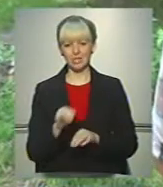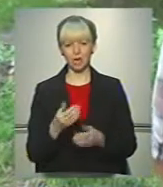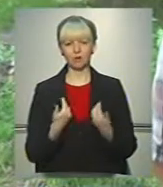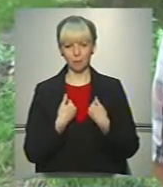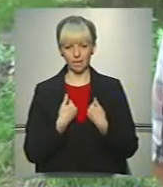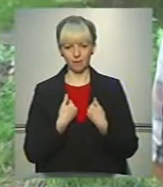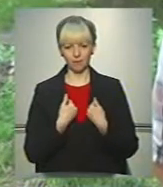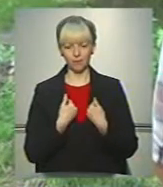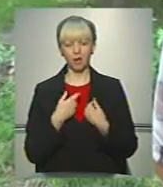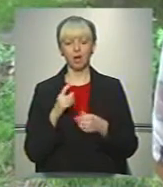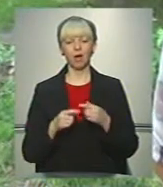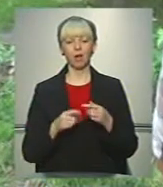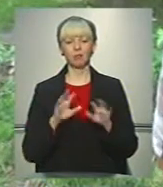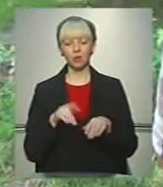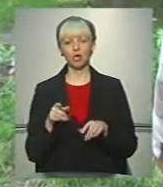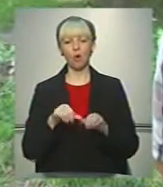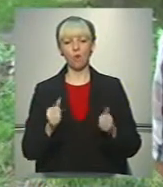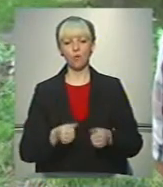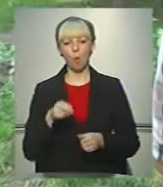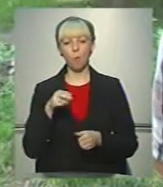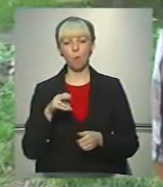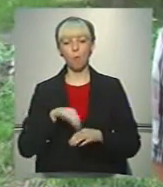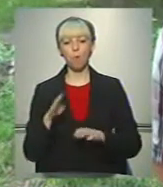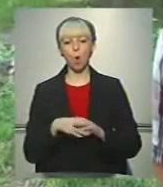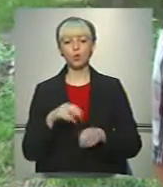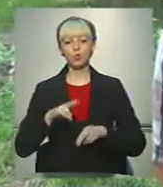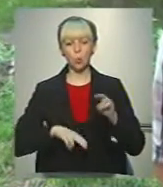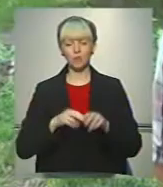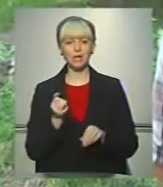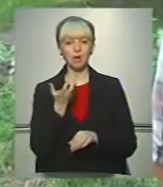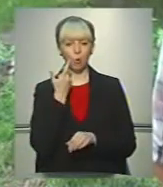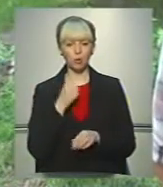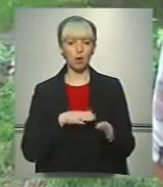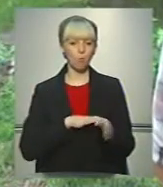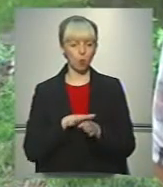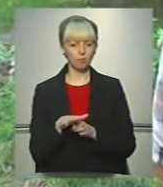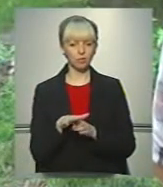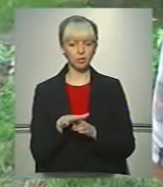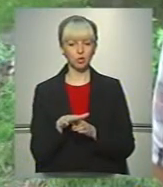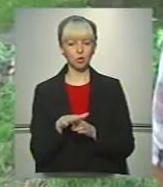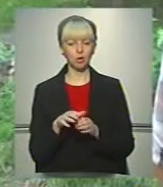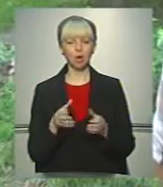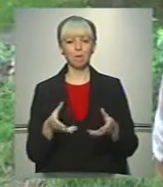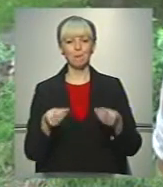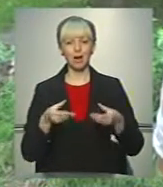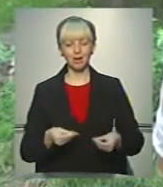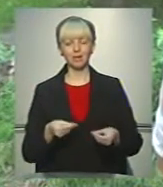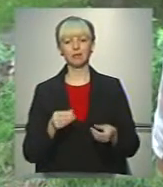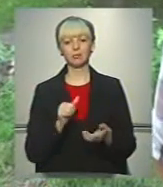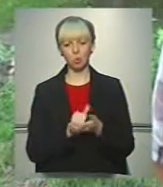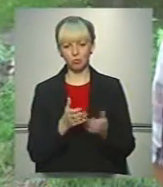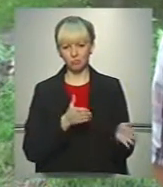мені. Послідовшим я її оформив під будівництво, і коли повністю пакет документів зготовив,